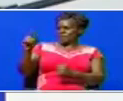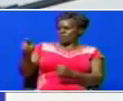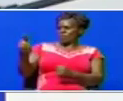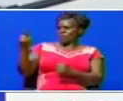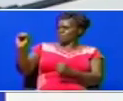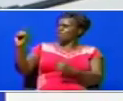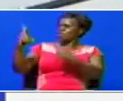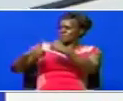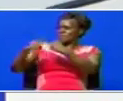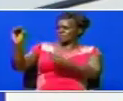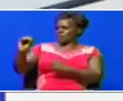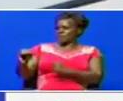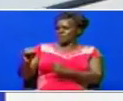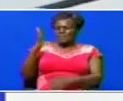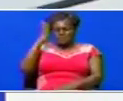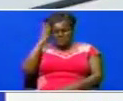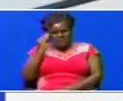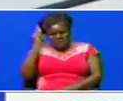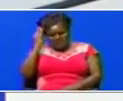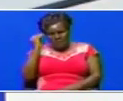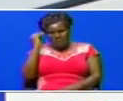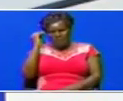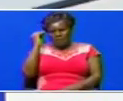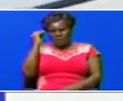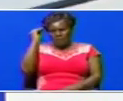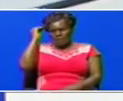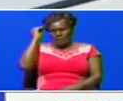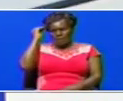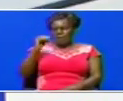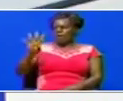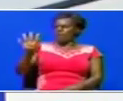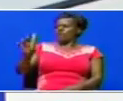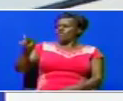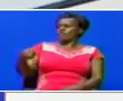0.06%. Mohammed Abdu Badida,